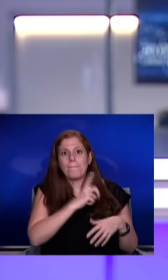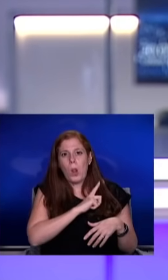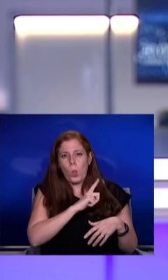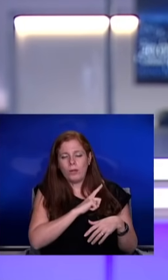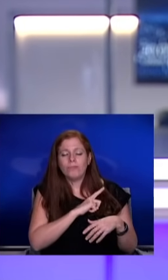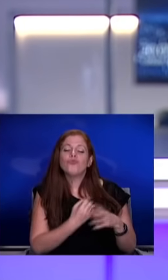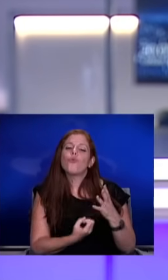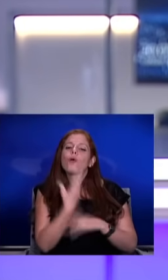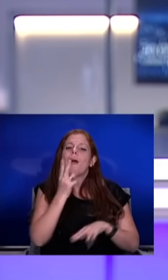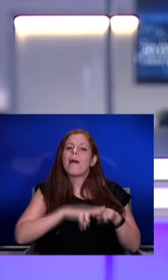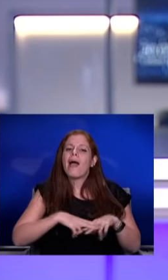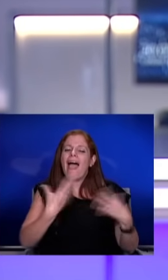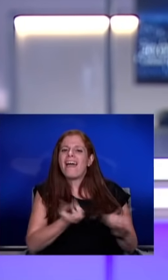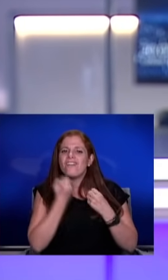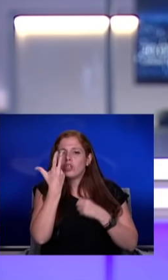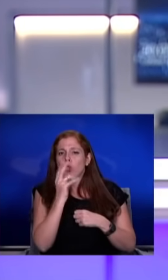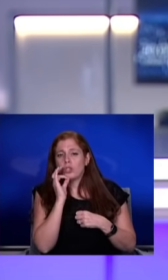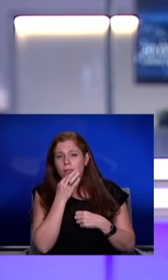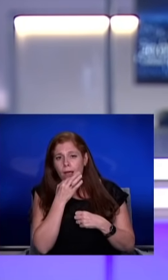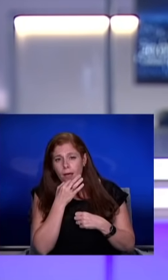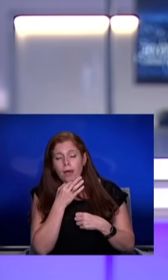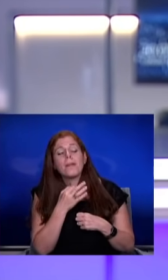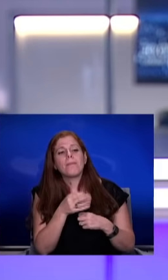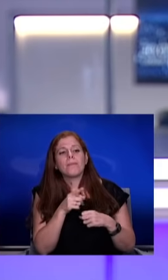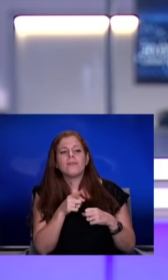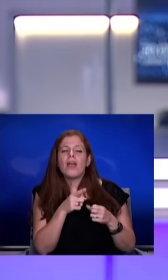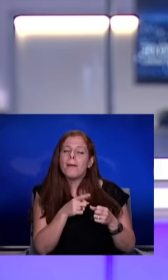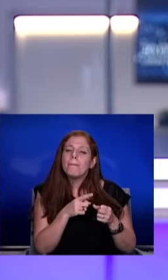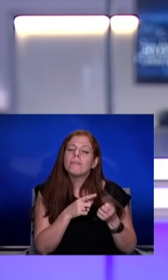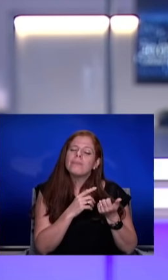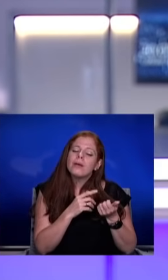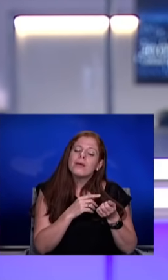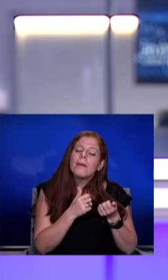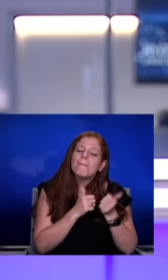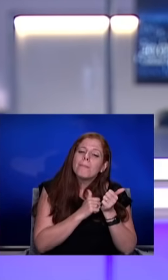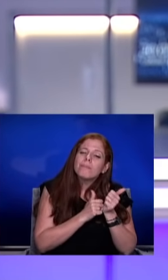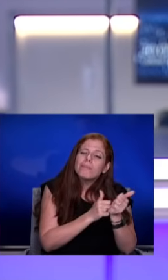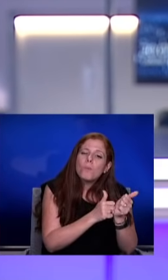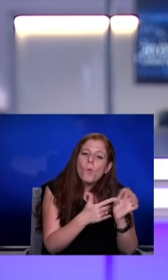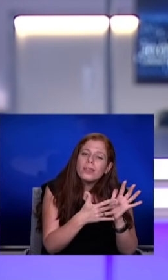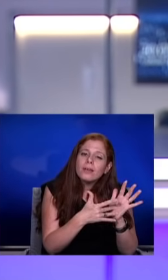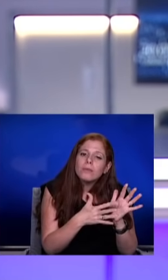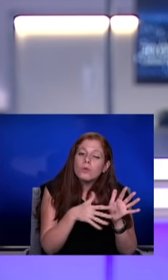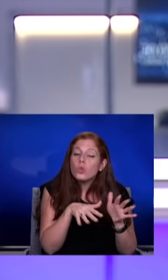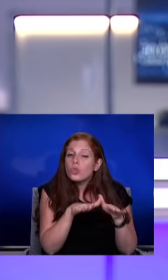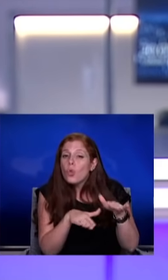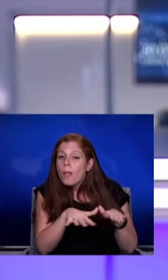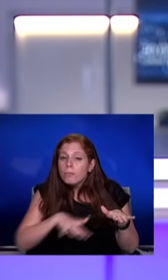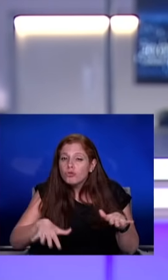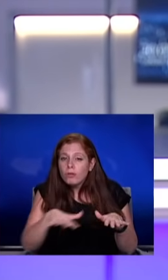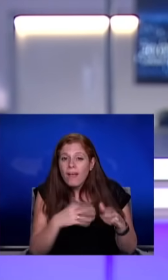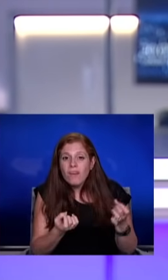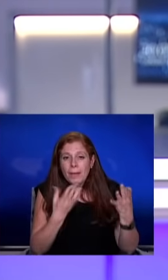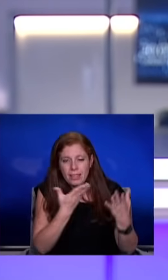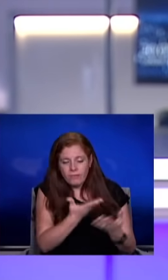חטיפת שלושת הנערים בגוש עציון, מתמחים בהתחקות אחרי תנועה בשטח ובטבע. הכתבה של עמרי חיים וחן